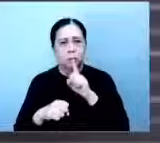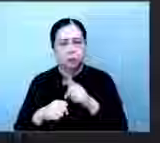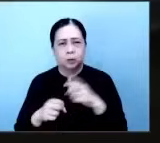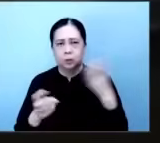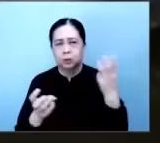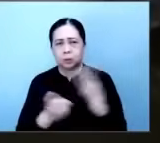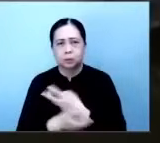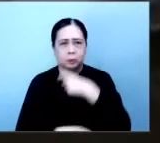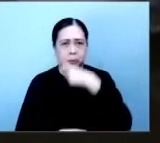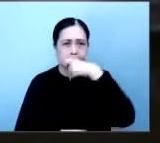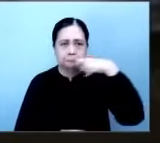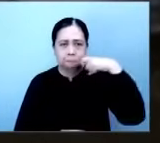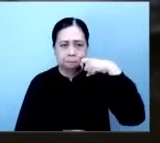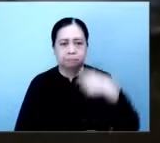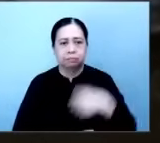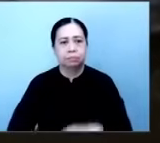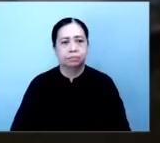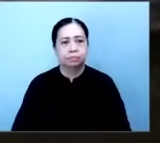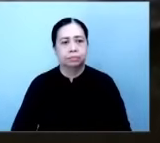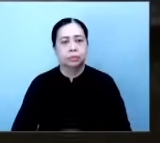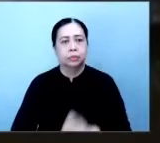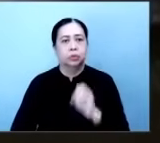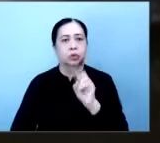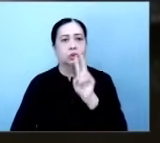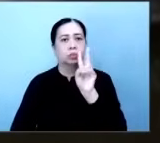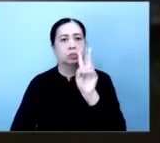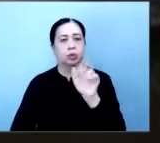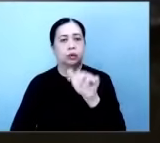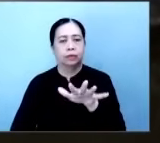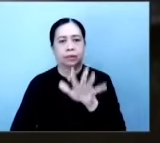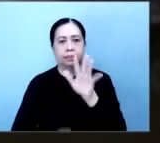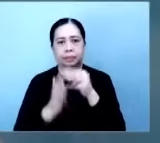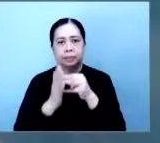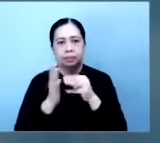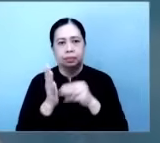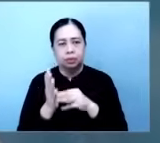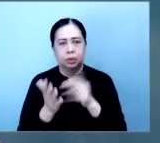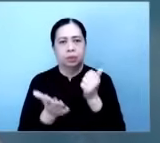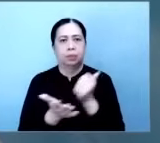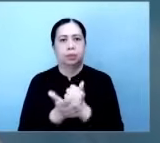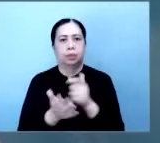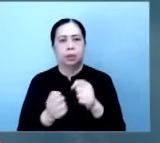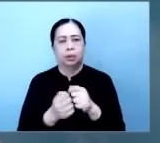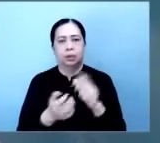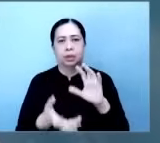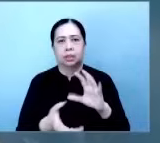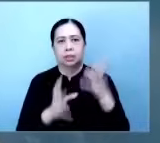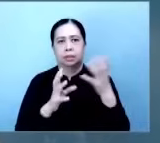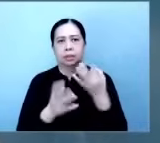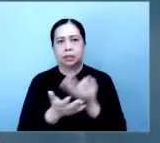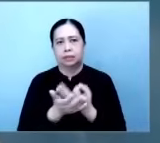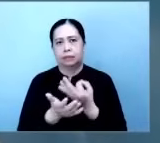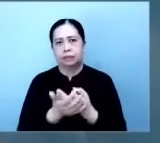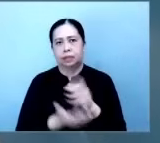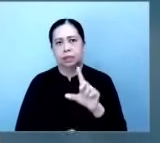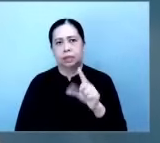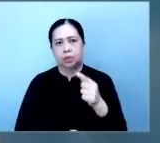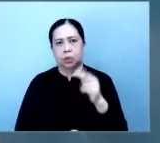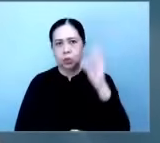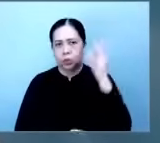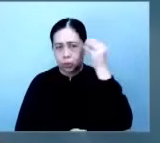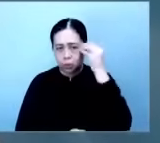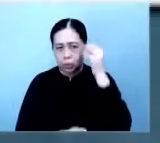drought. 12.5 million pesos ang inaprobahang calamity fund ng LGU para tugunan ng